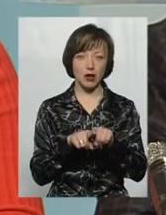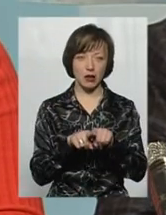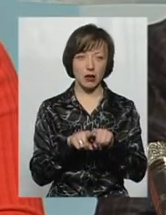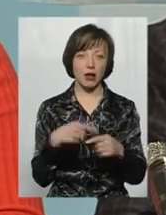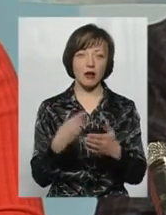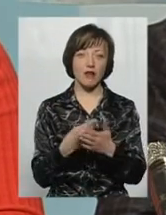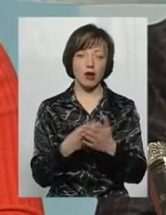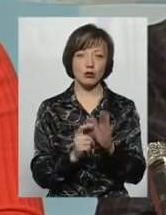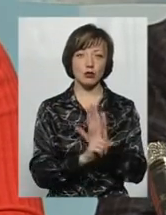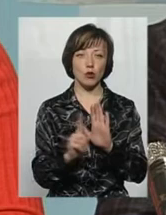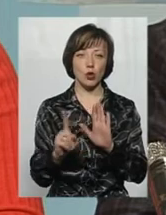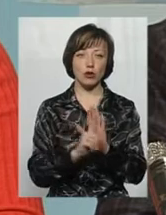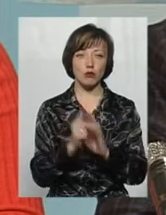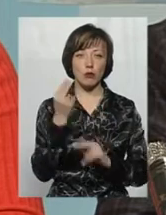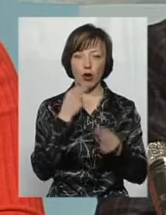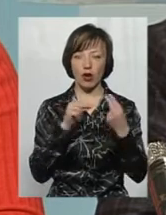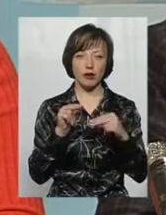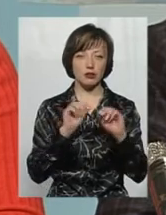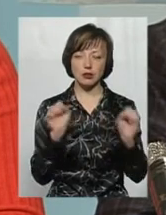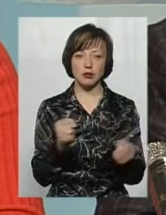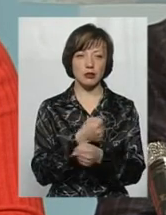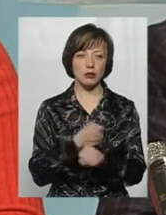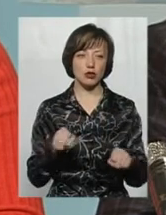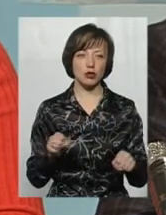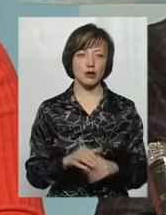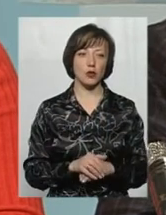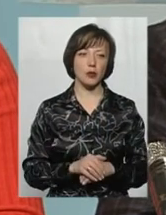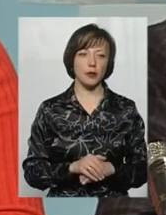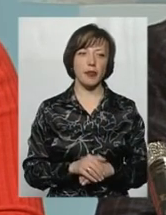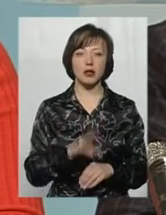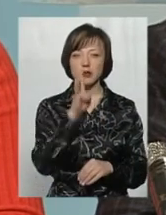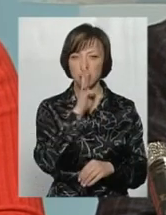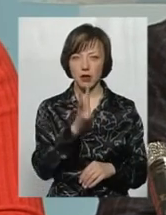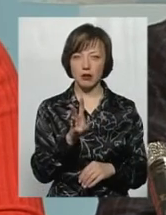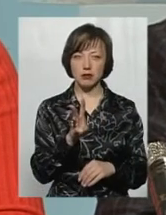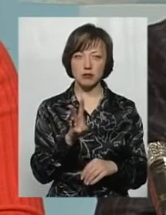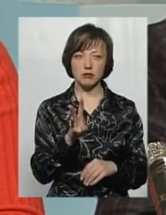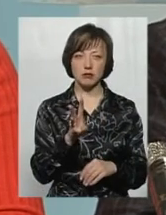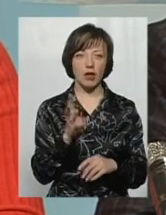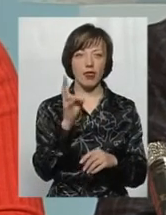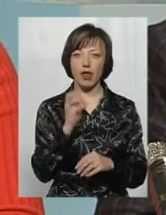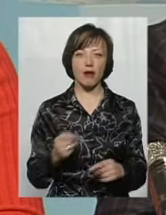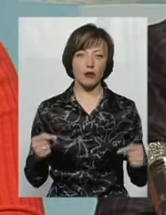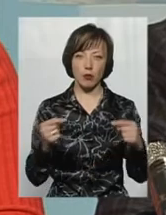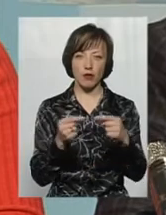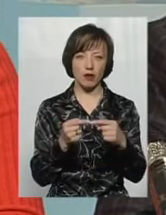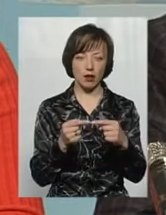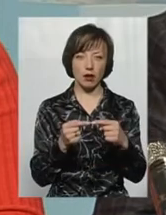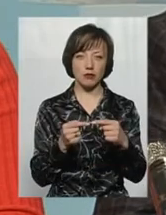при такій вартості проїзду покращити неможливо. Пояснюю, тому що заробітна плата не відповідає